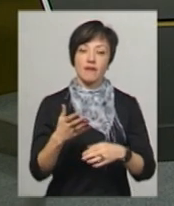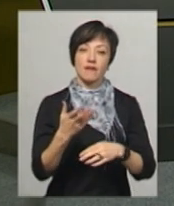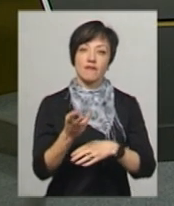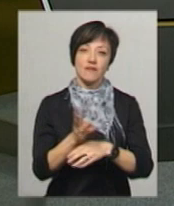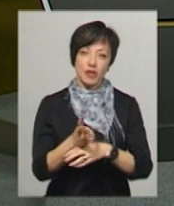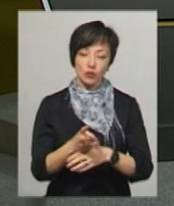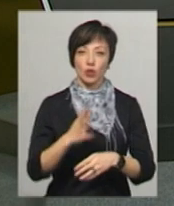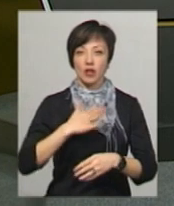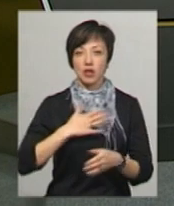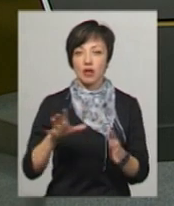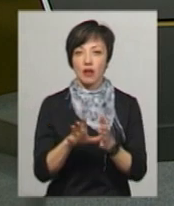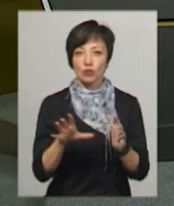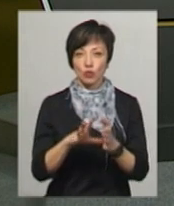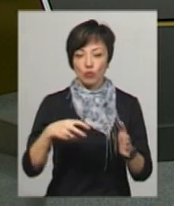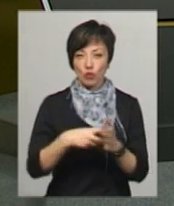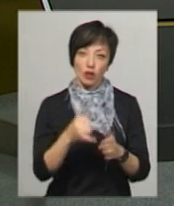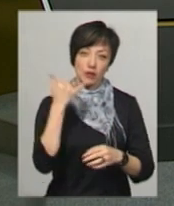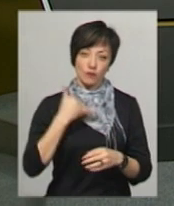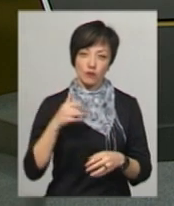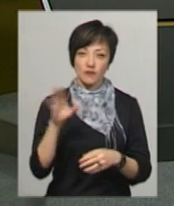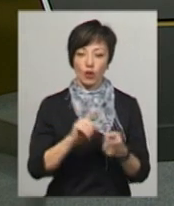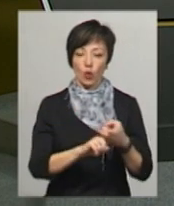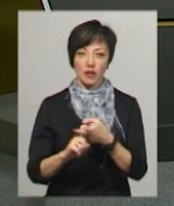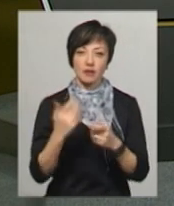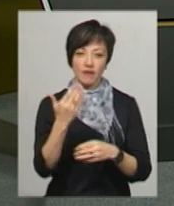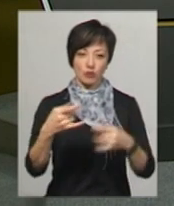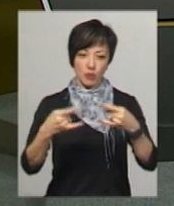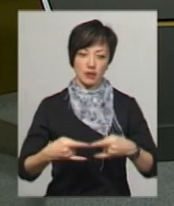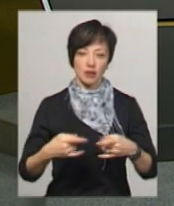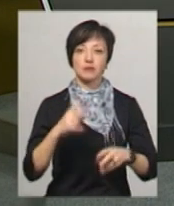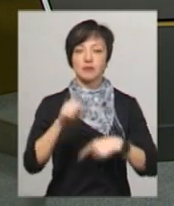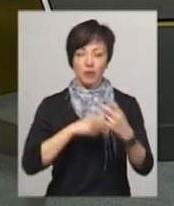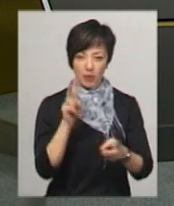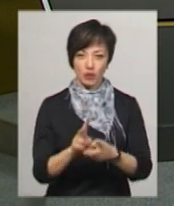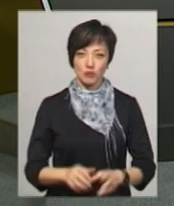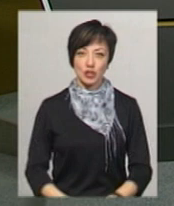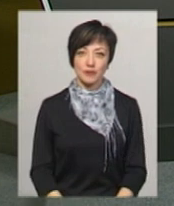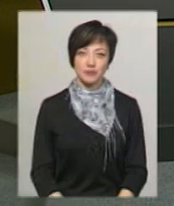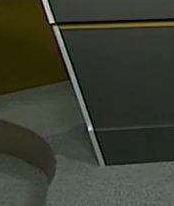нашу електронну скриню чи телефонуйте. Усі наші контакти на вашому екрані. Побачимось!